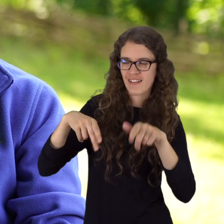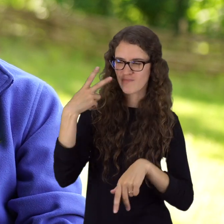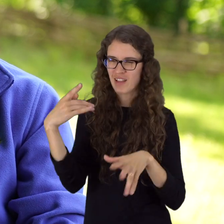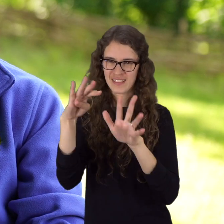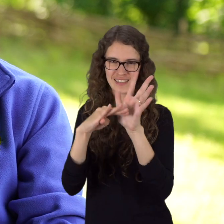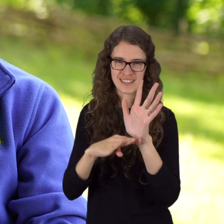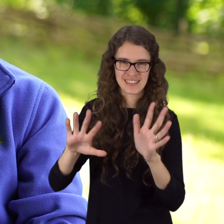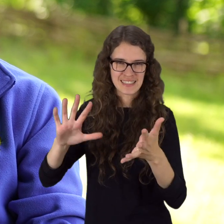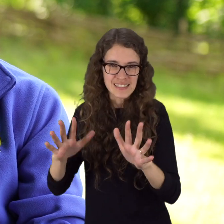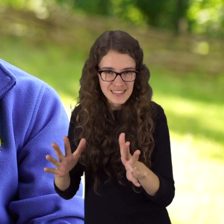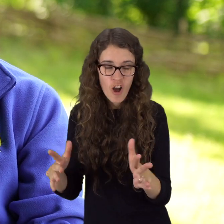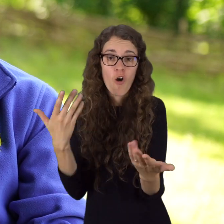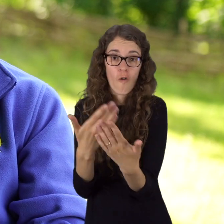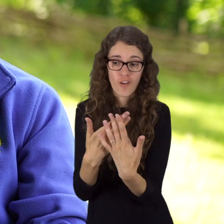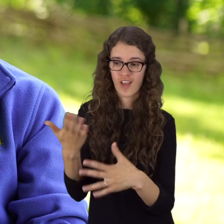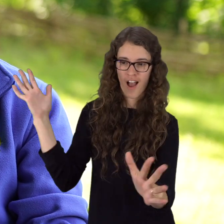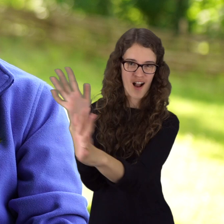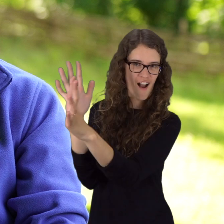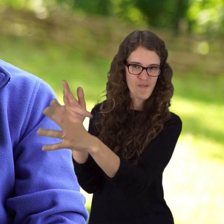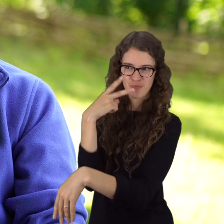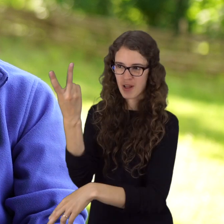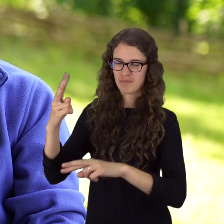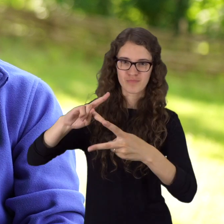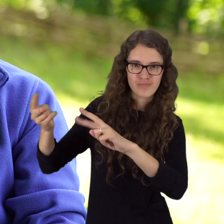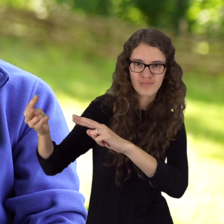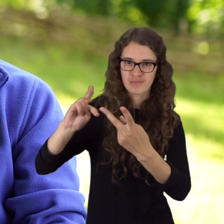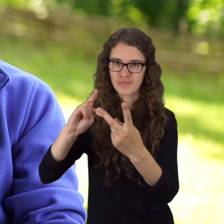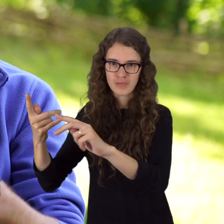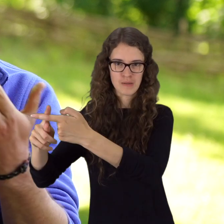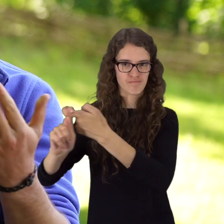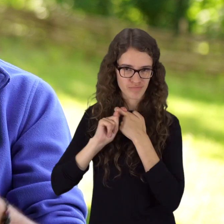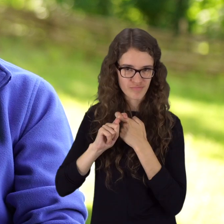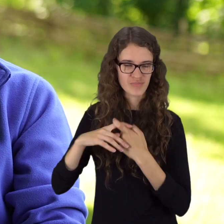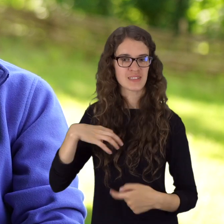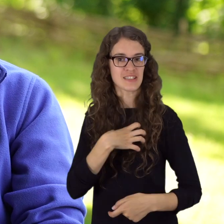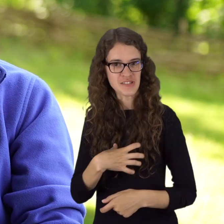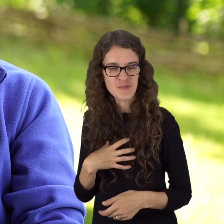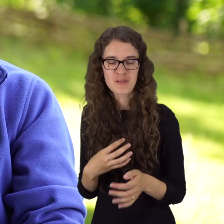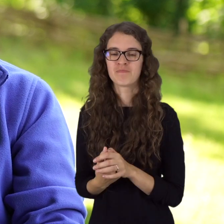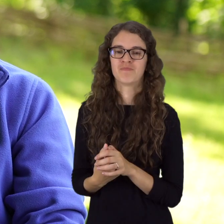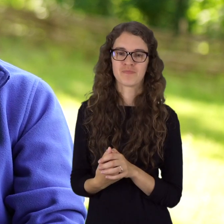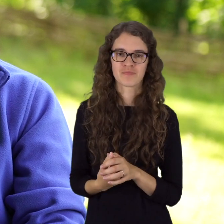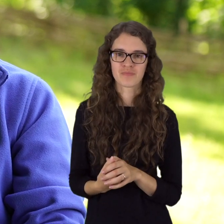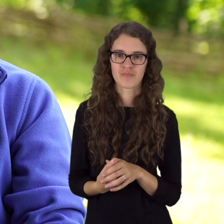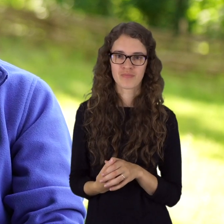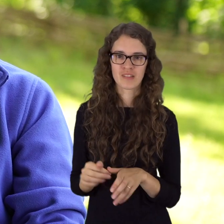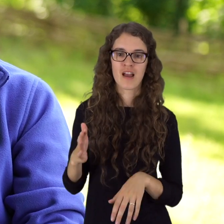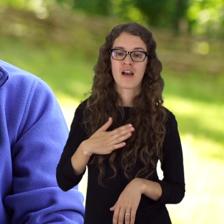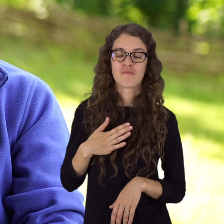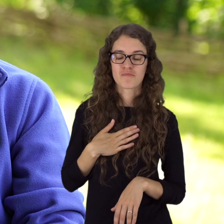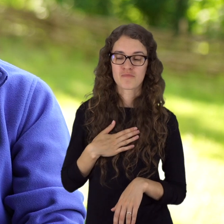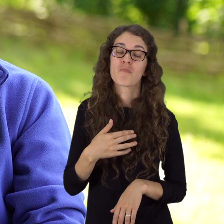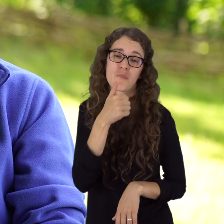gamta ir vykstantis procesai turi labai didžiulę įtaką. Ir kaip ir manęs irgi toks vienas pavyzdys,